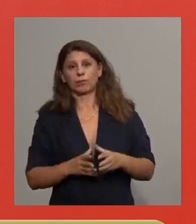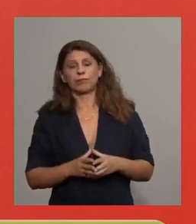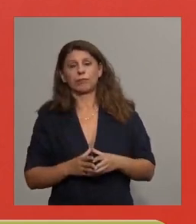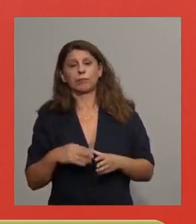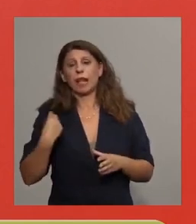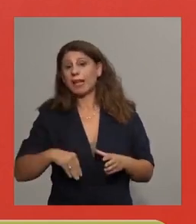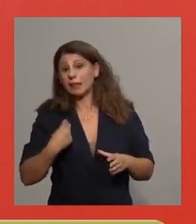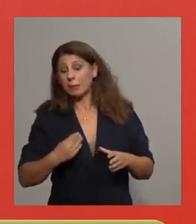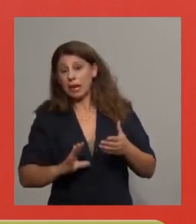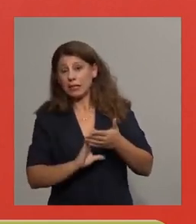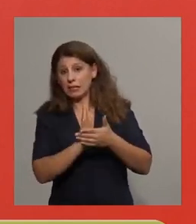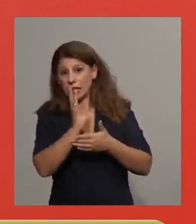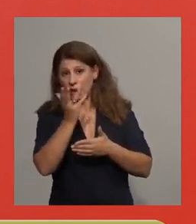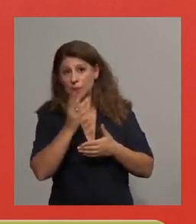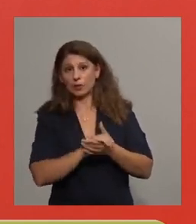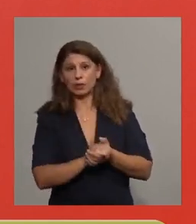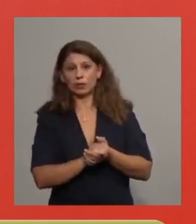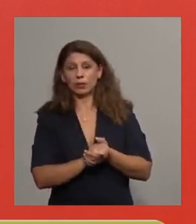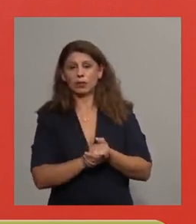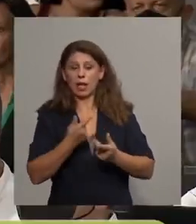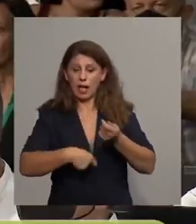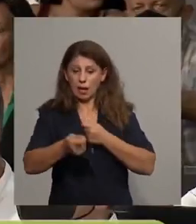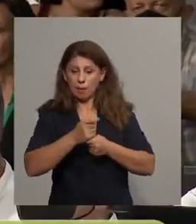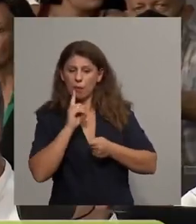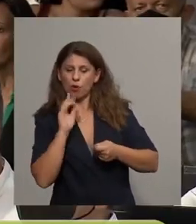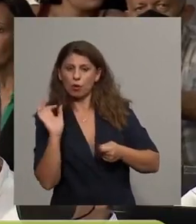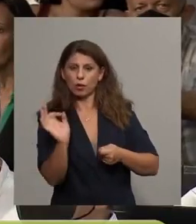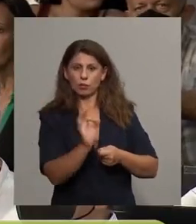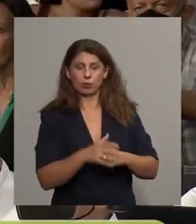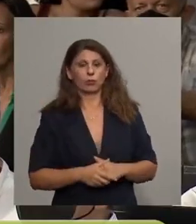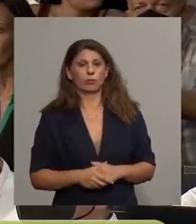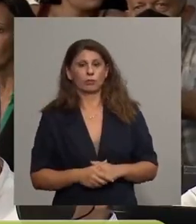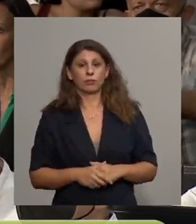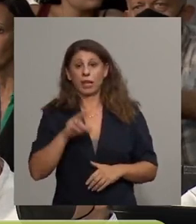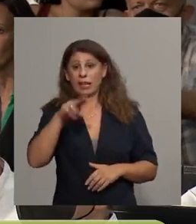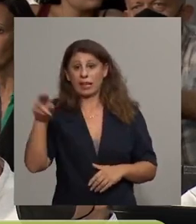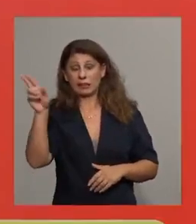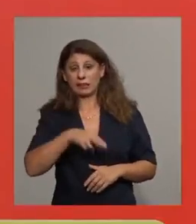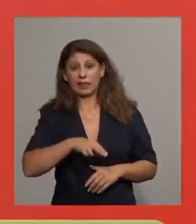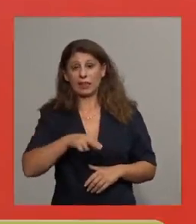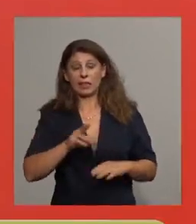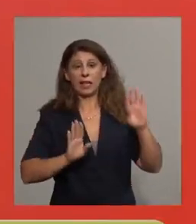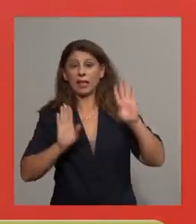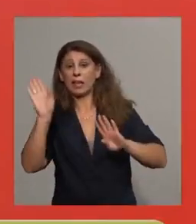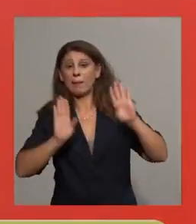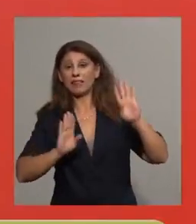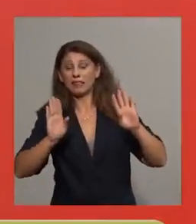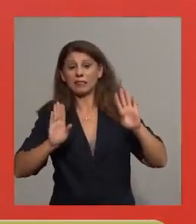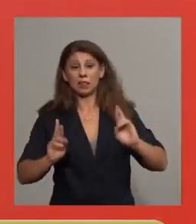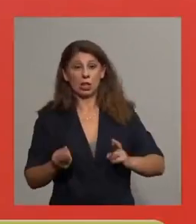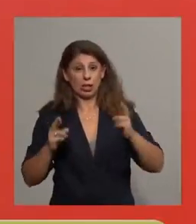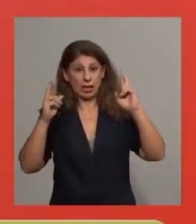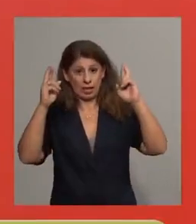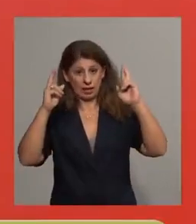την πράσινη ανάπτυξη και το εμπόριο ρήπων. Κατάργηση του χρηματιστήριου ενέργειας